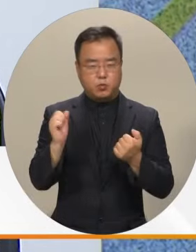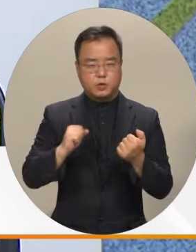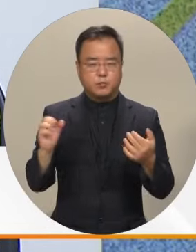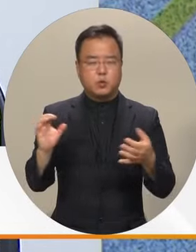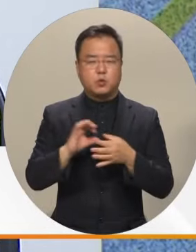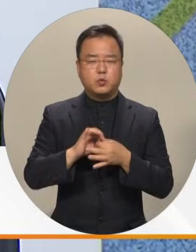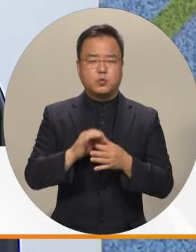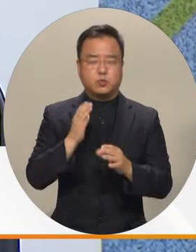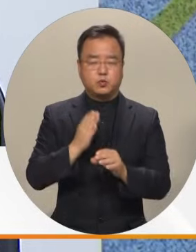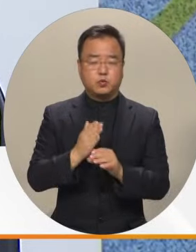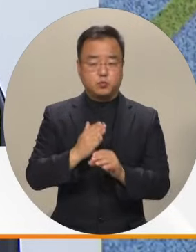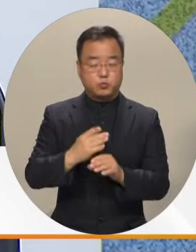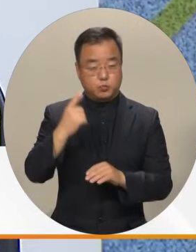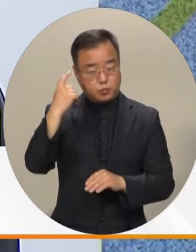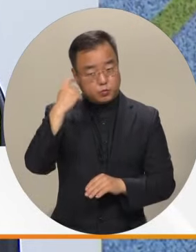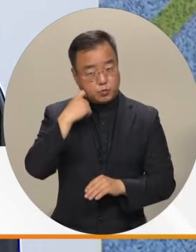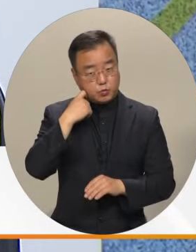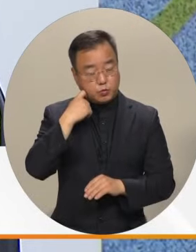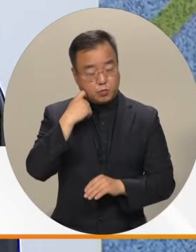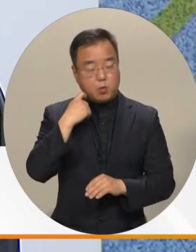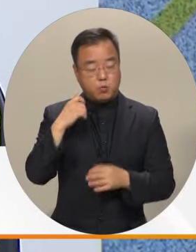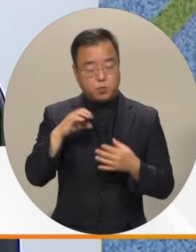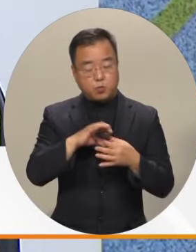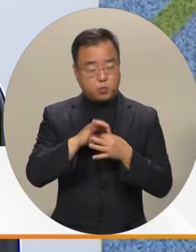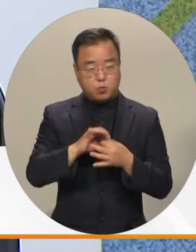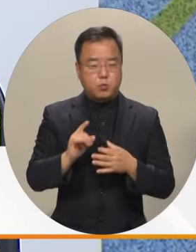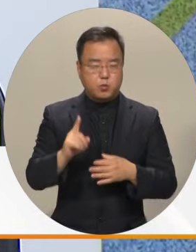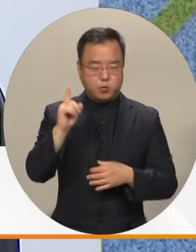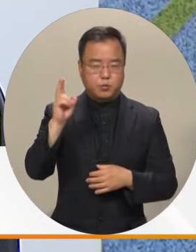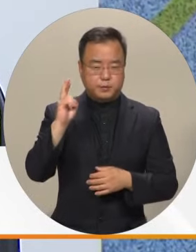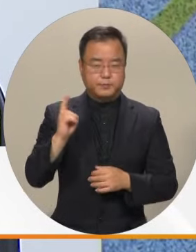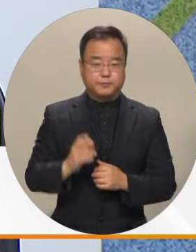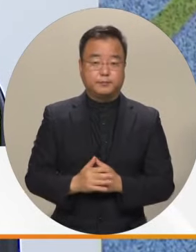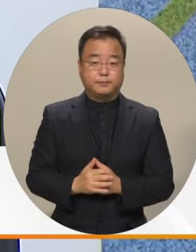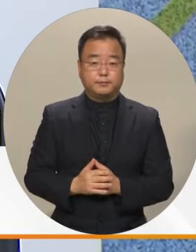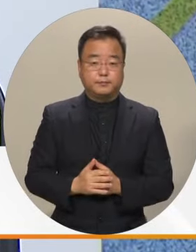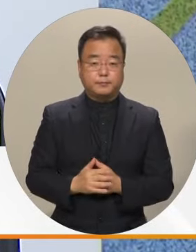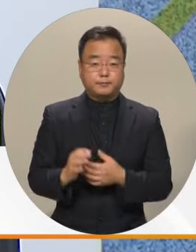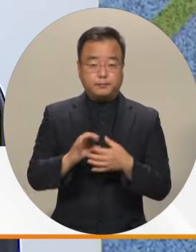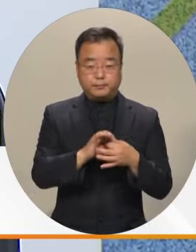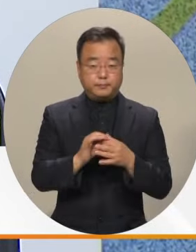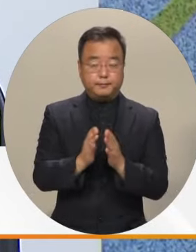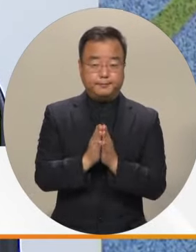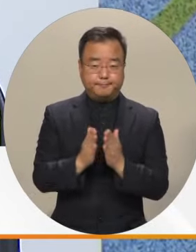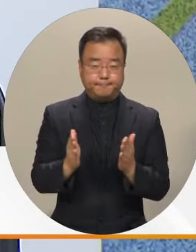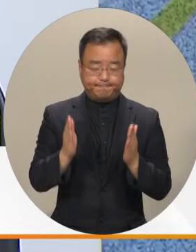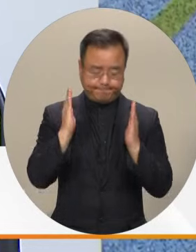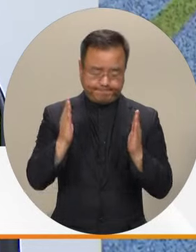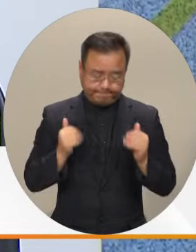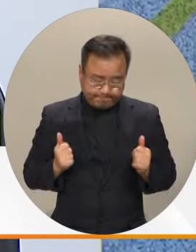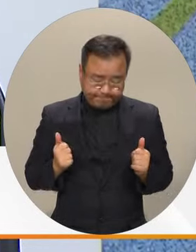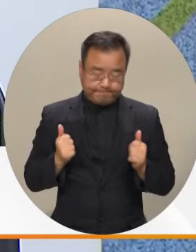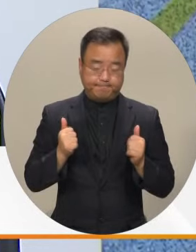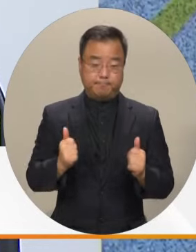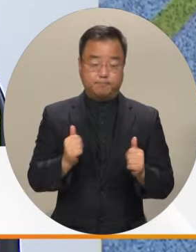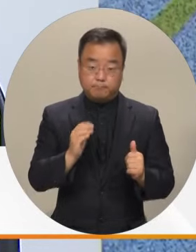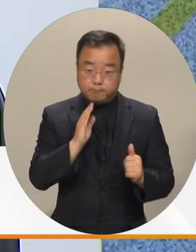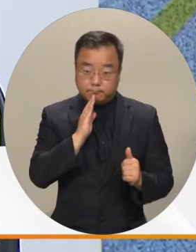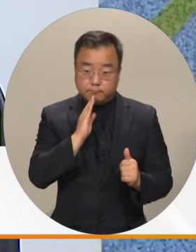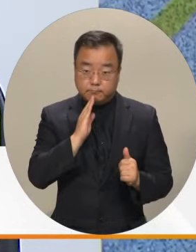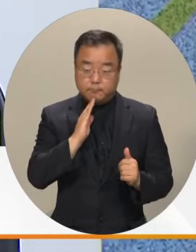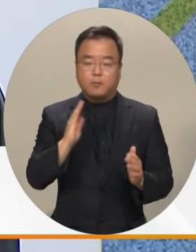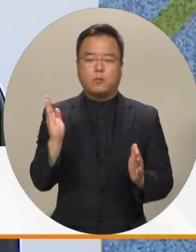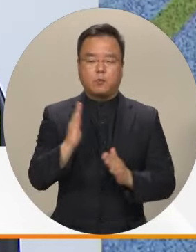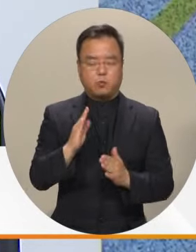연계 체감도가 높았을 것으로 판단되며 연계 교제를 충실히 학습한 수험생들은 지문과